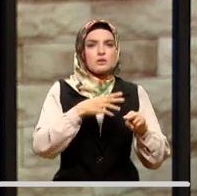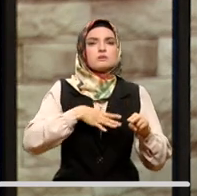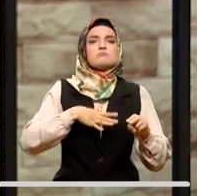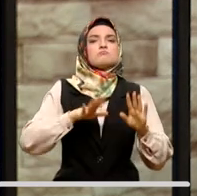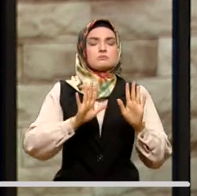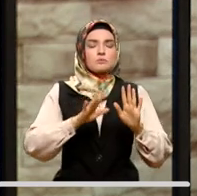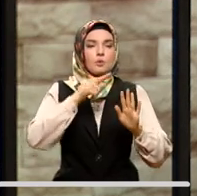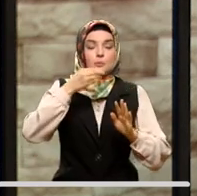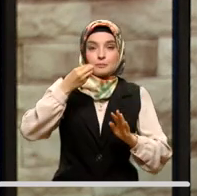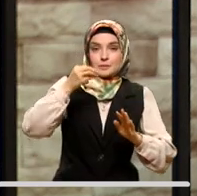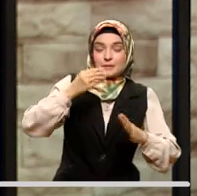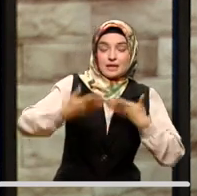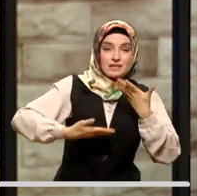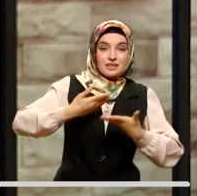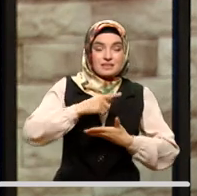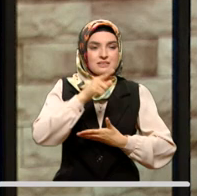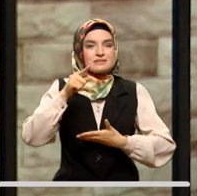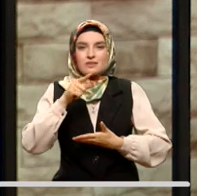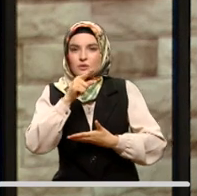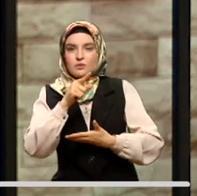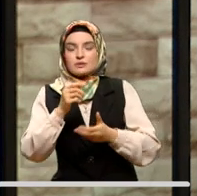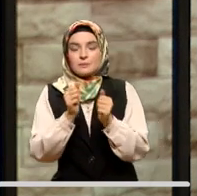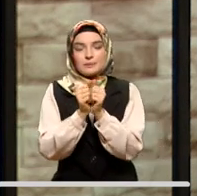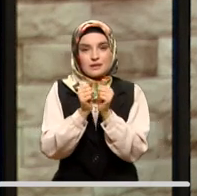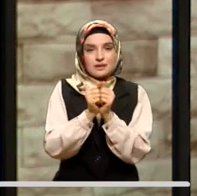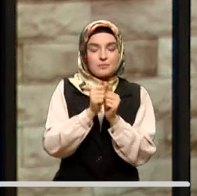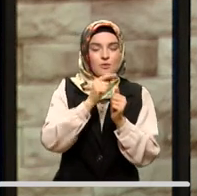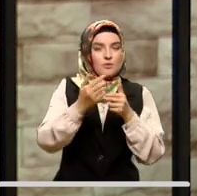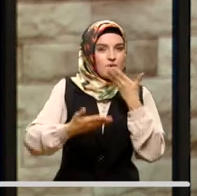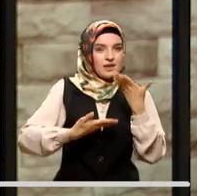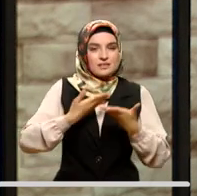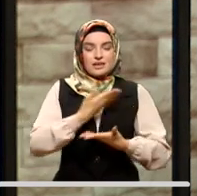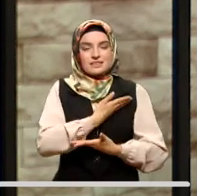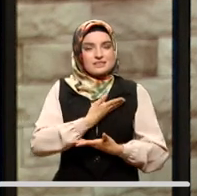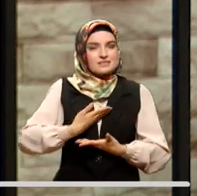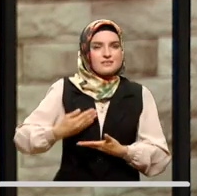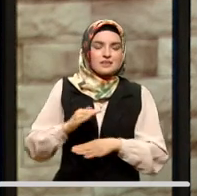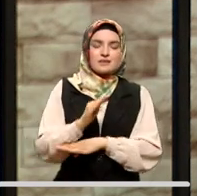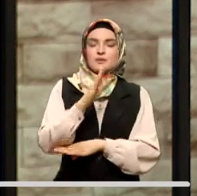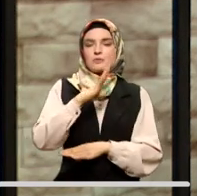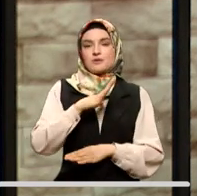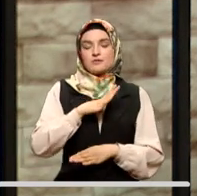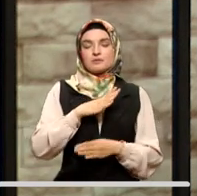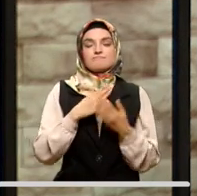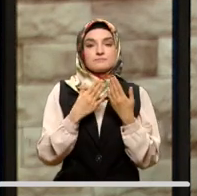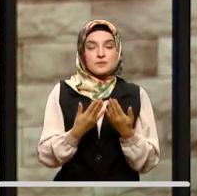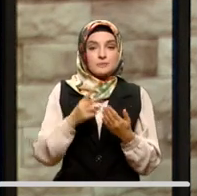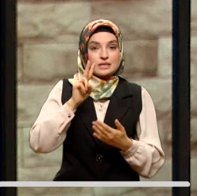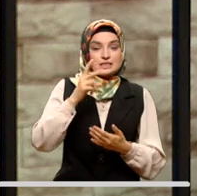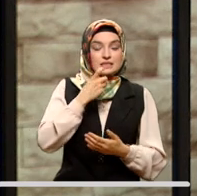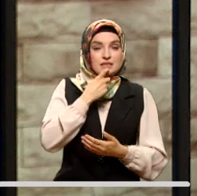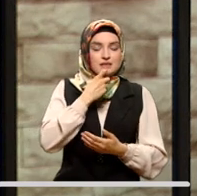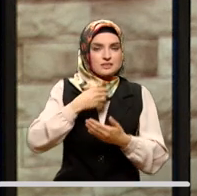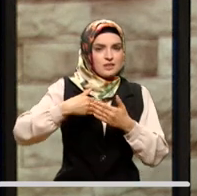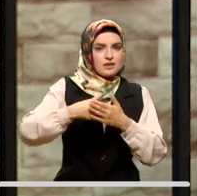bebek heyecanıyla siz de onunla birlikte o heyecanı, o sevgiyi yaşarsınız ama 2 yaşına kadar verdiğimiz